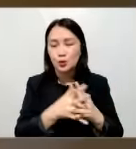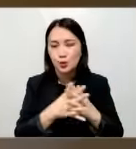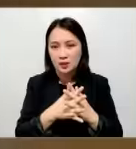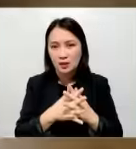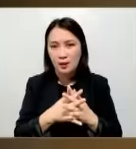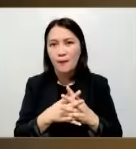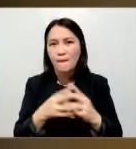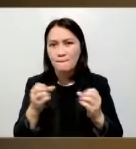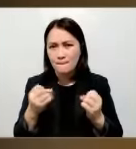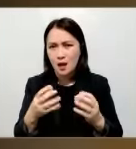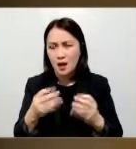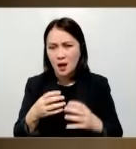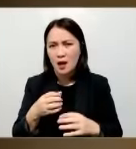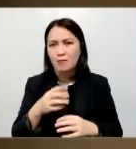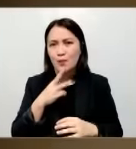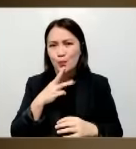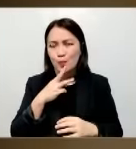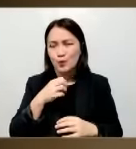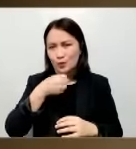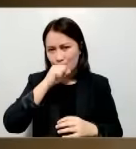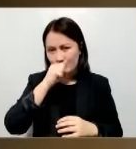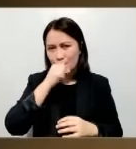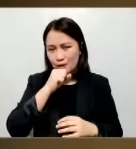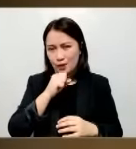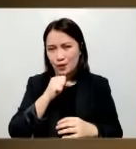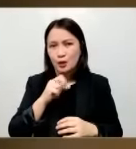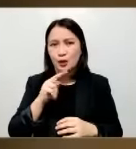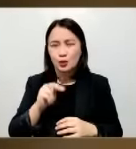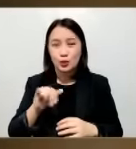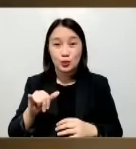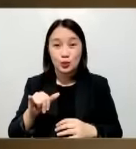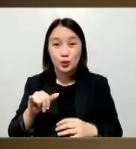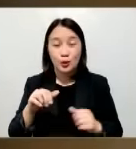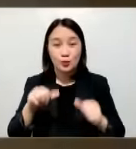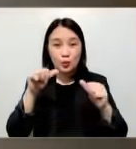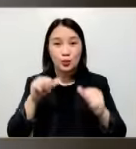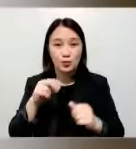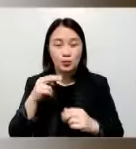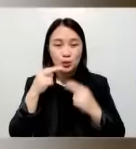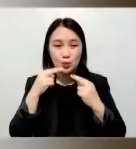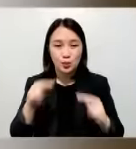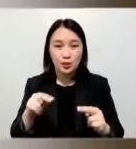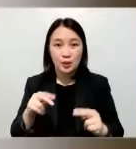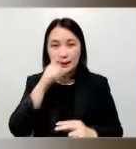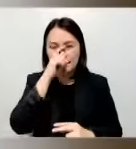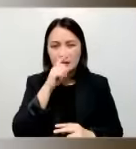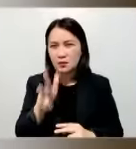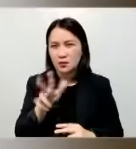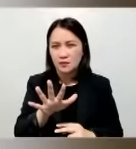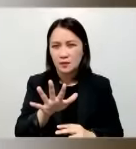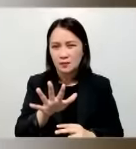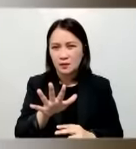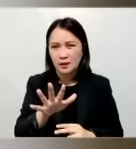tubig. Sa report ng New York Post, ang biktima ay si Ashley Summers, 35 years old. Nakaramdam daw si Summers ng